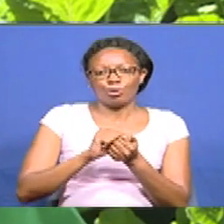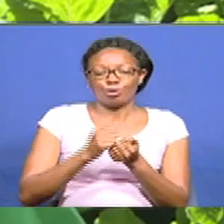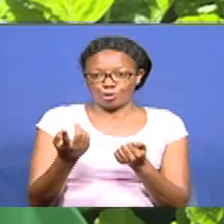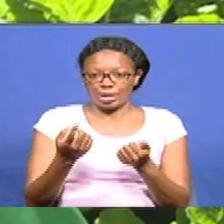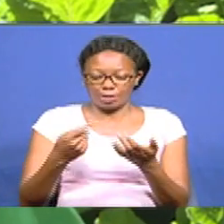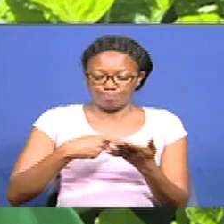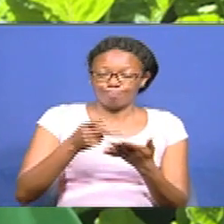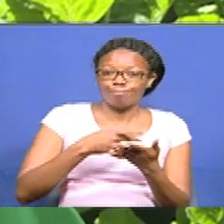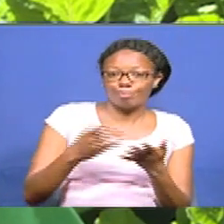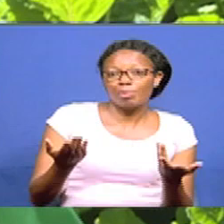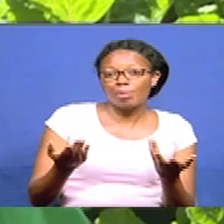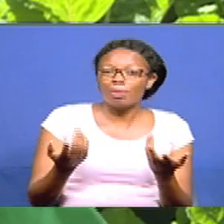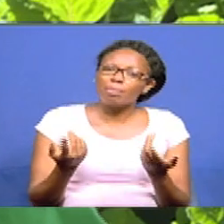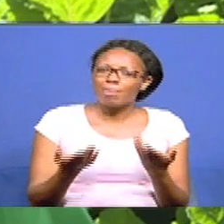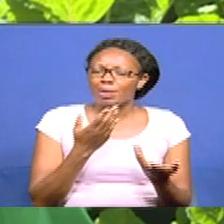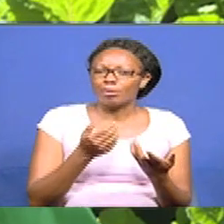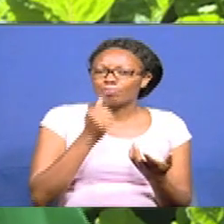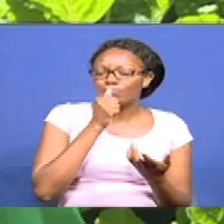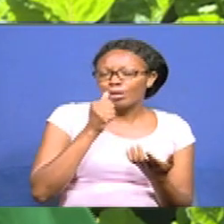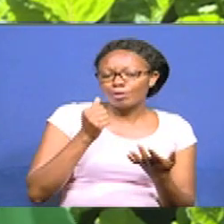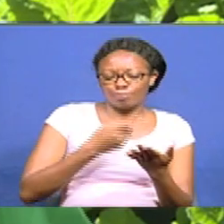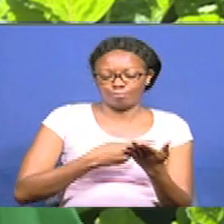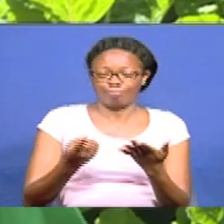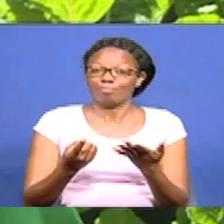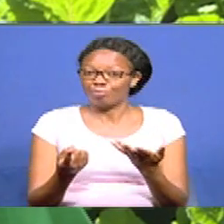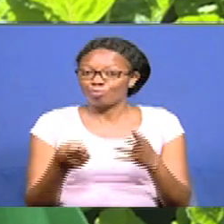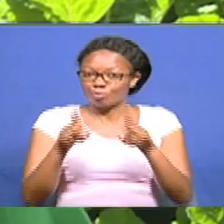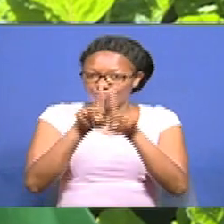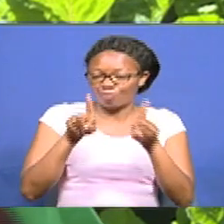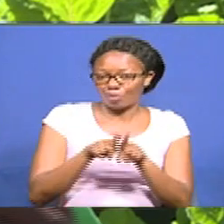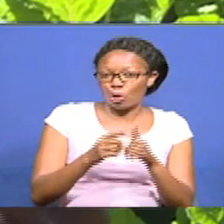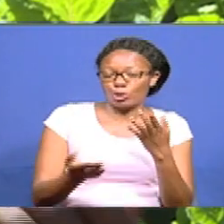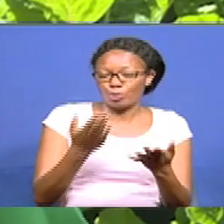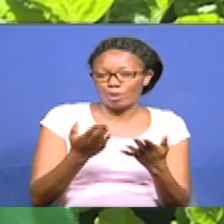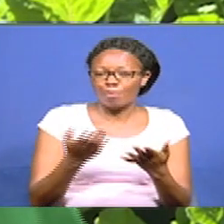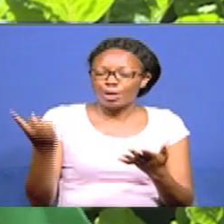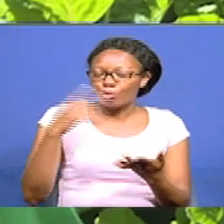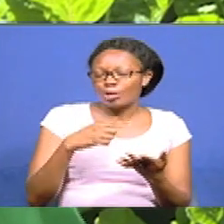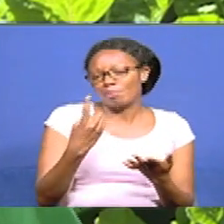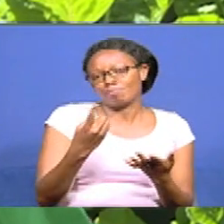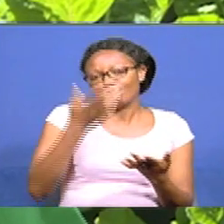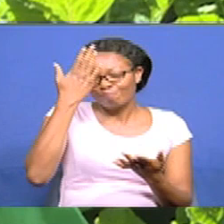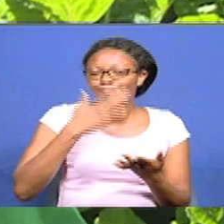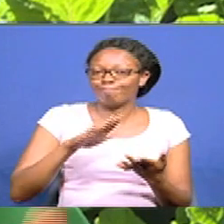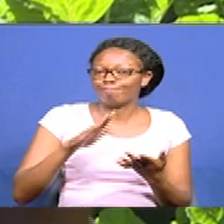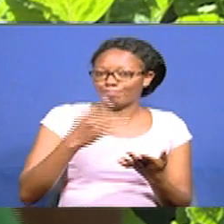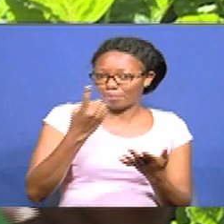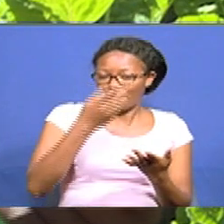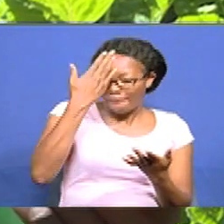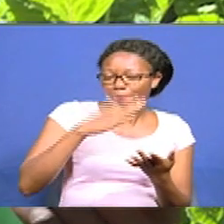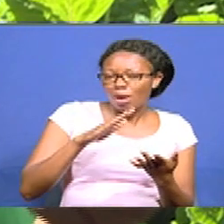tunawatoza shilingi 5,000 kwa wiki moja. Na pia akikuja kwa siku huwa